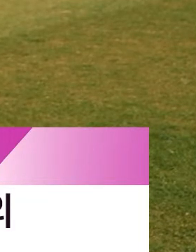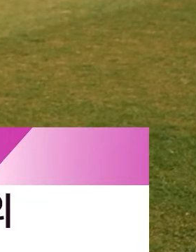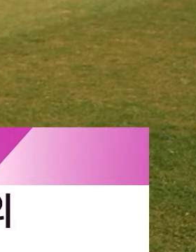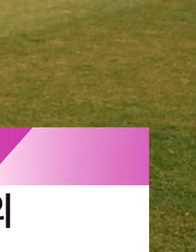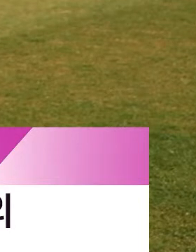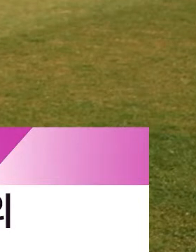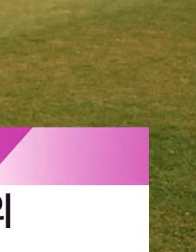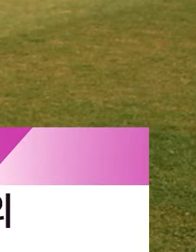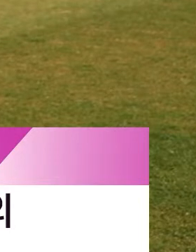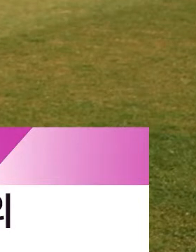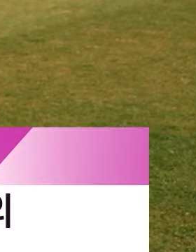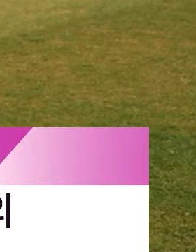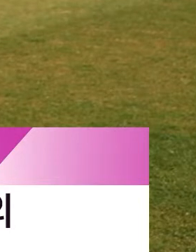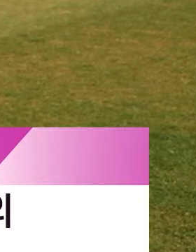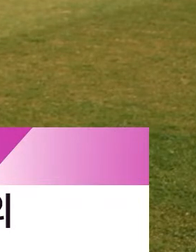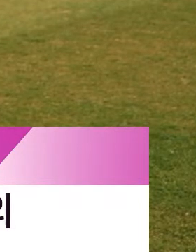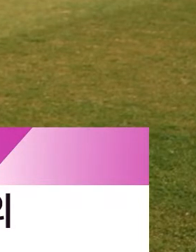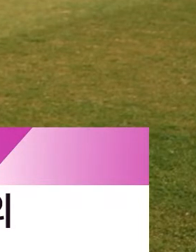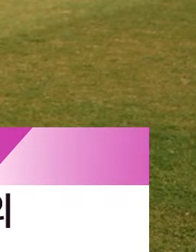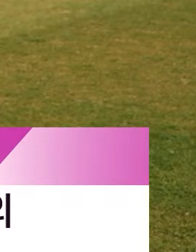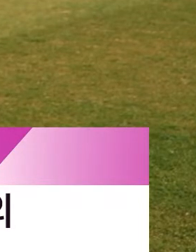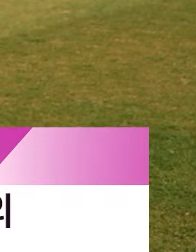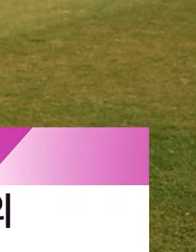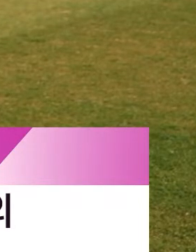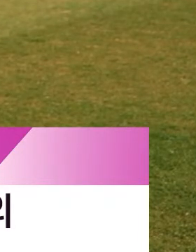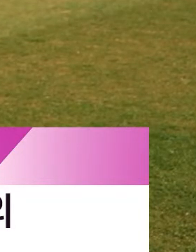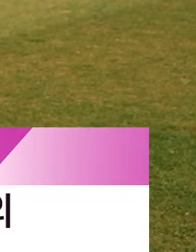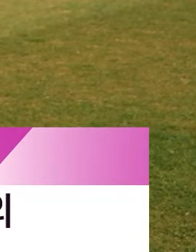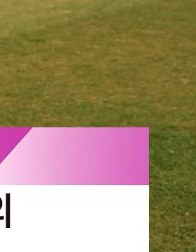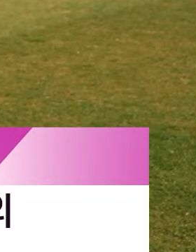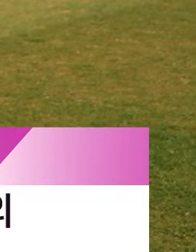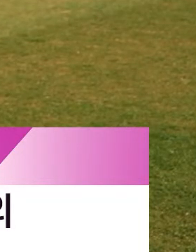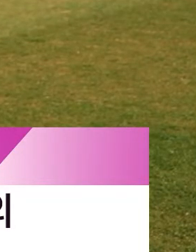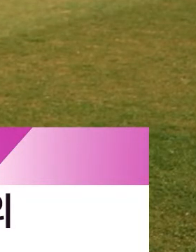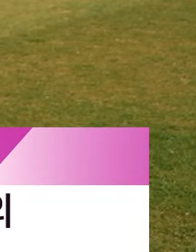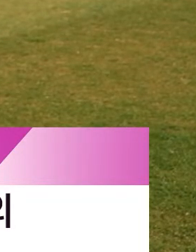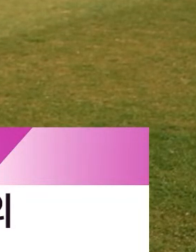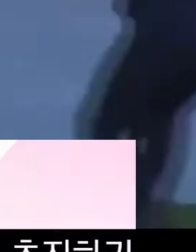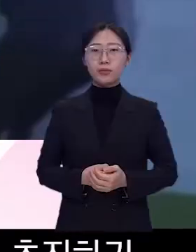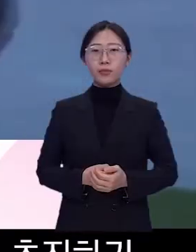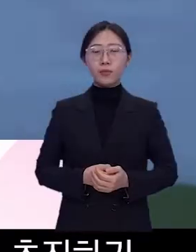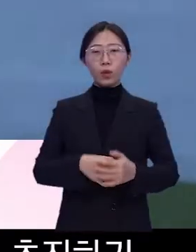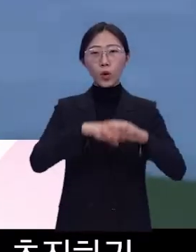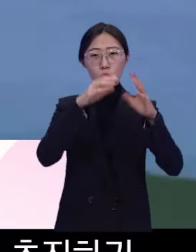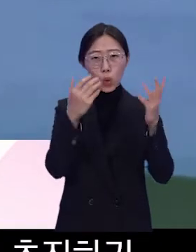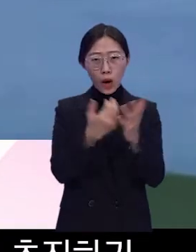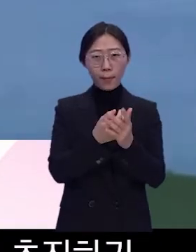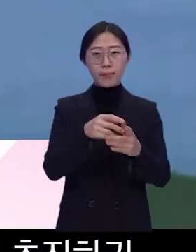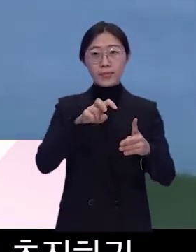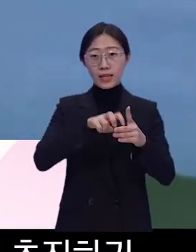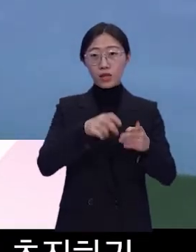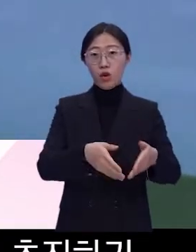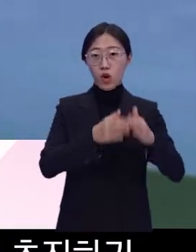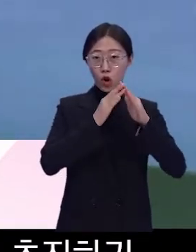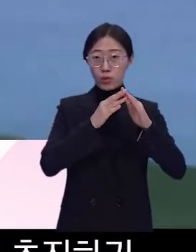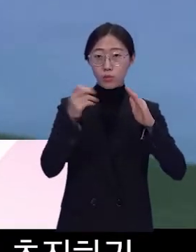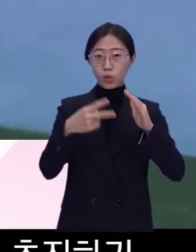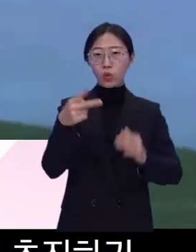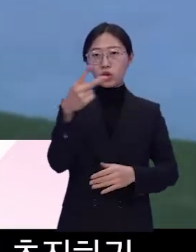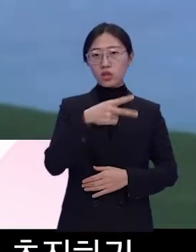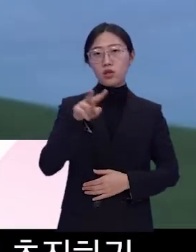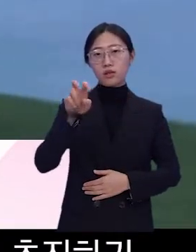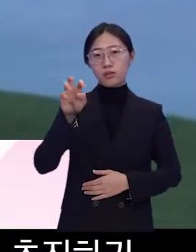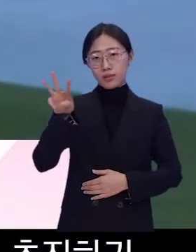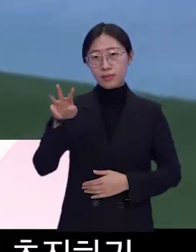그 열정과 우리 선수들의 노력 반드시 쏟아내서 좋은 결과물을 가져올 수 있도록 하겠습니다. 시는 축구 종합센터 건립과